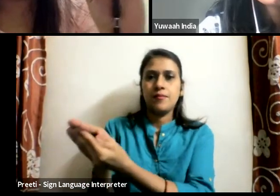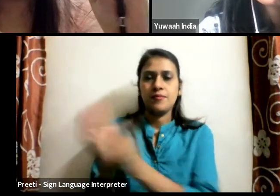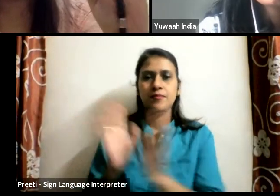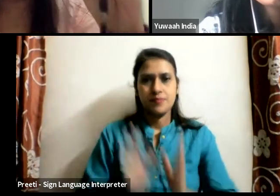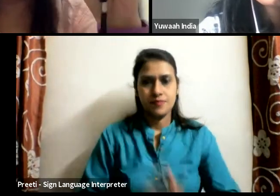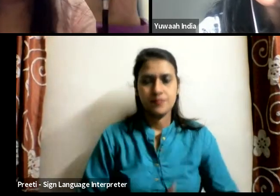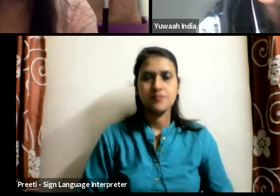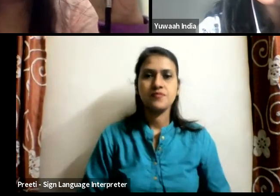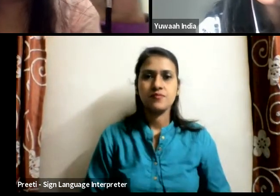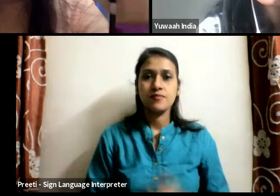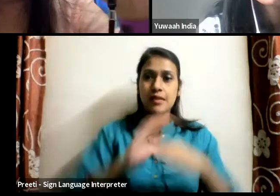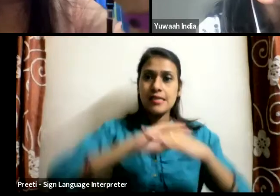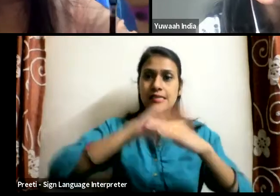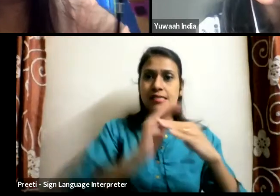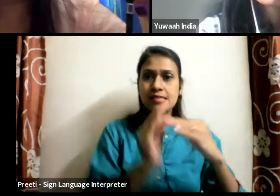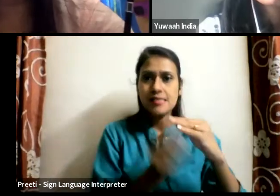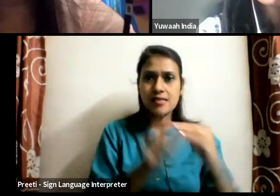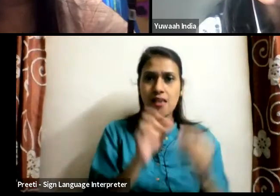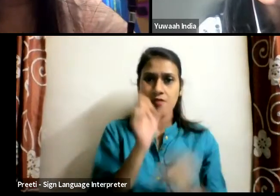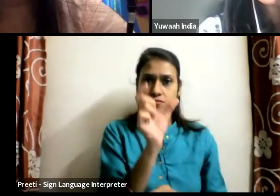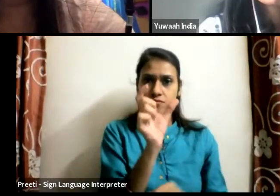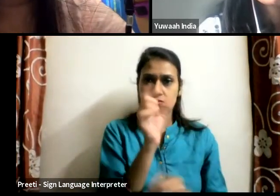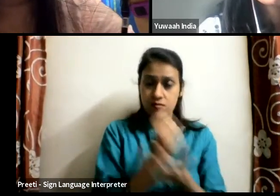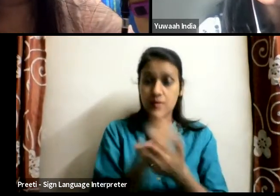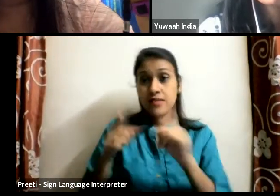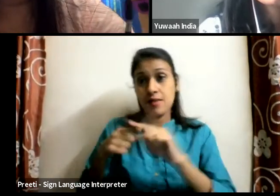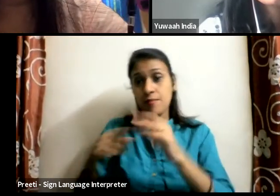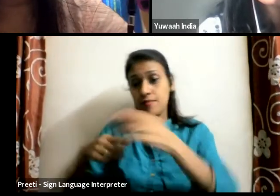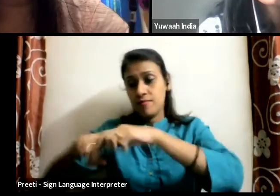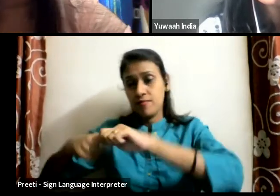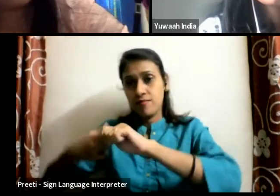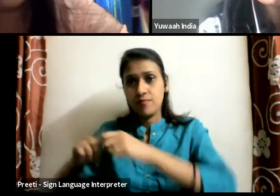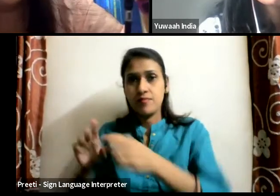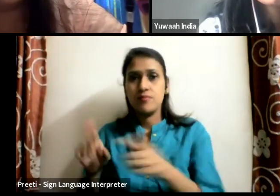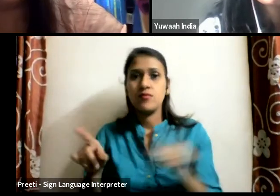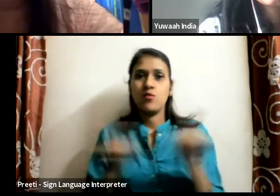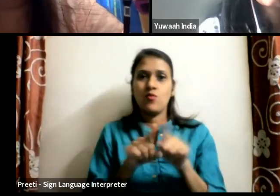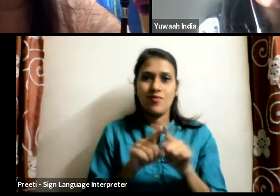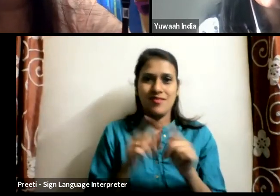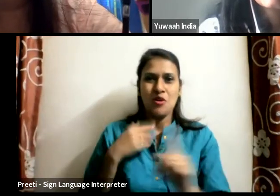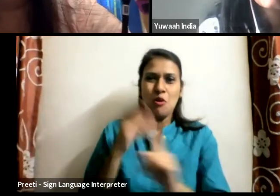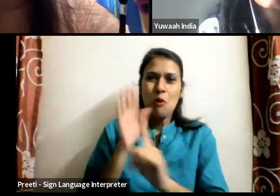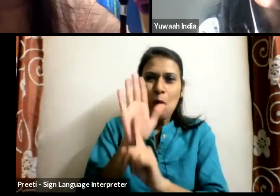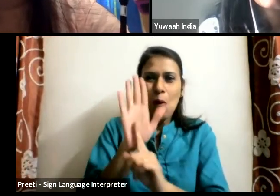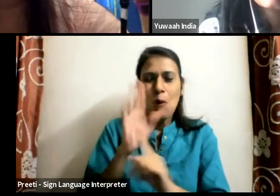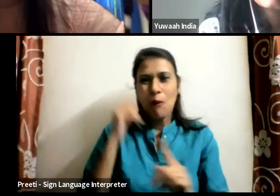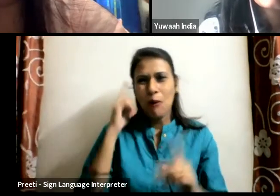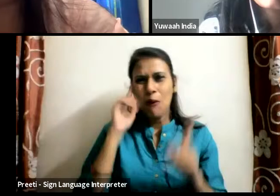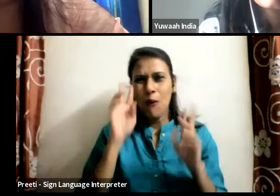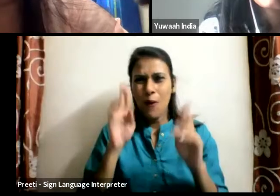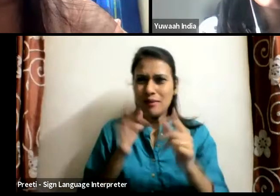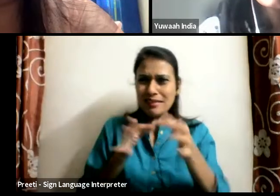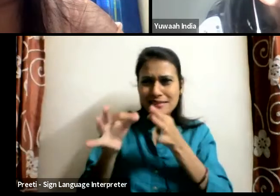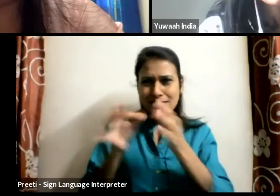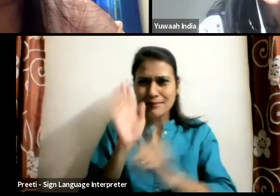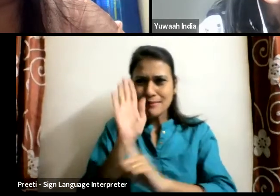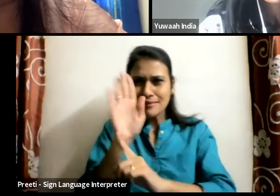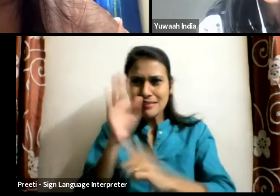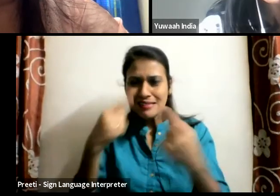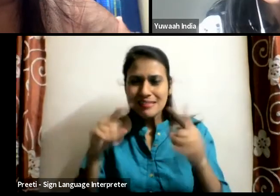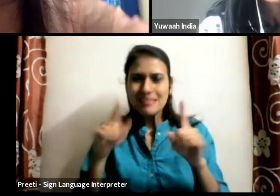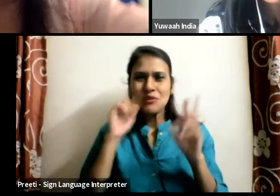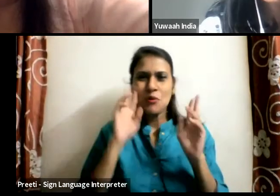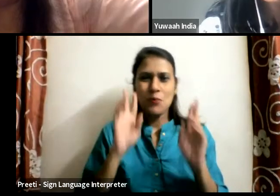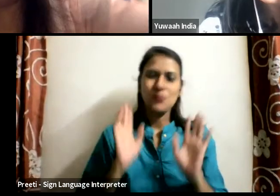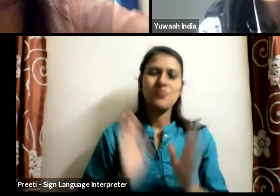सो इतना ऐसा, आई होप अभी आई वुड हैव एक्सप्लेन्ड. यस, थैंक